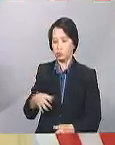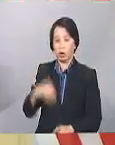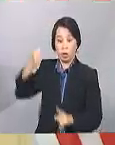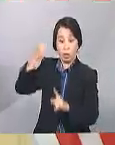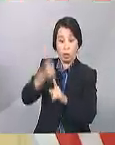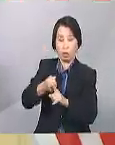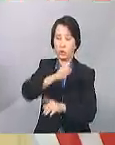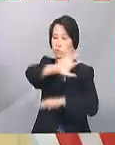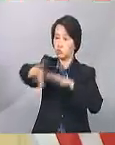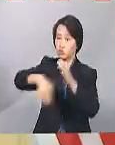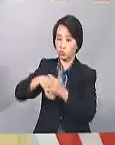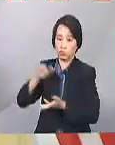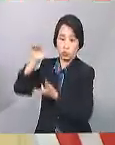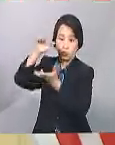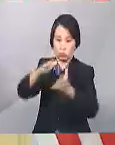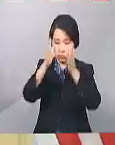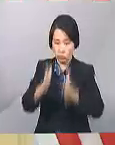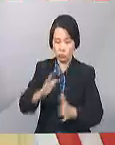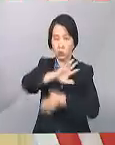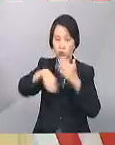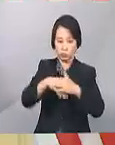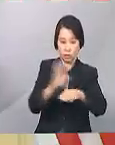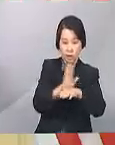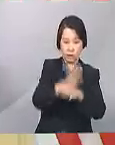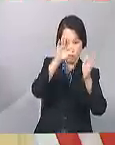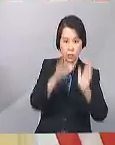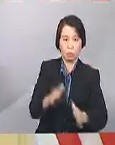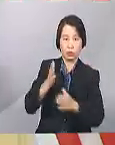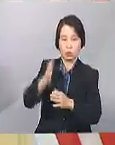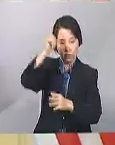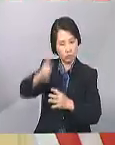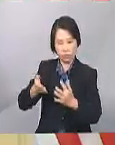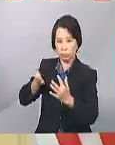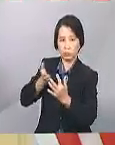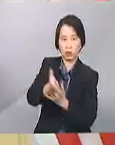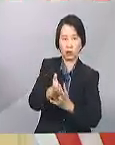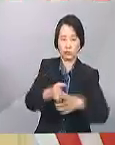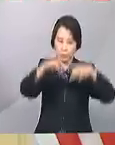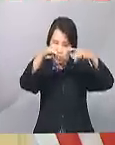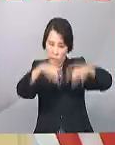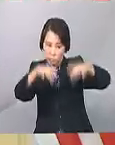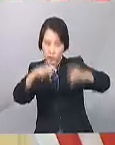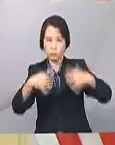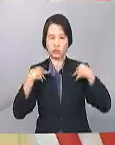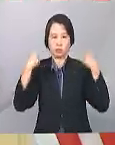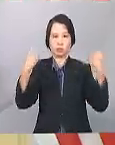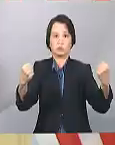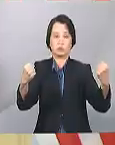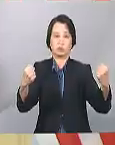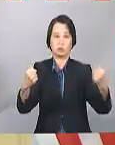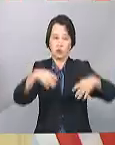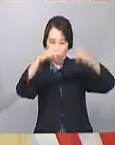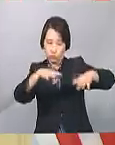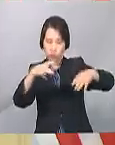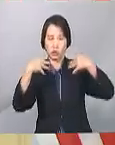semua pemborong dan semua peniaga di Pasar Borong mesti melalui test kesihatan,